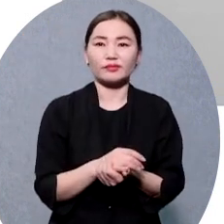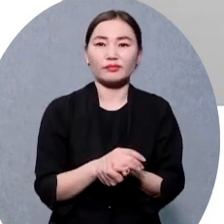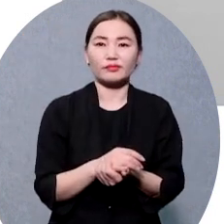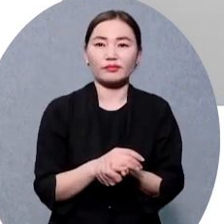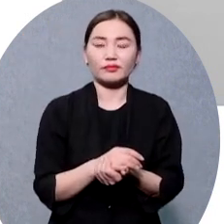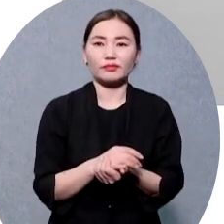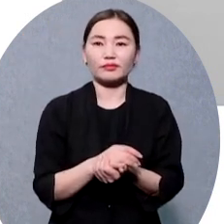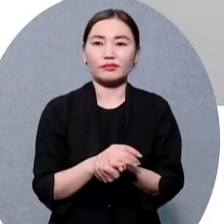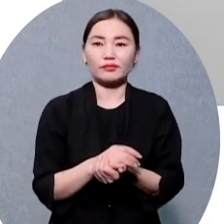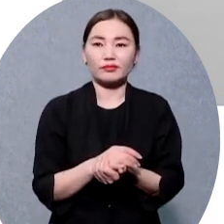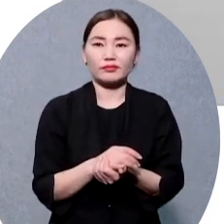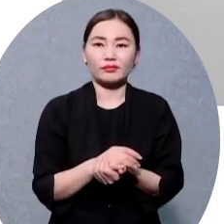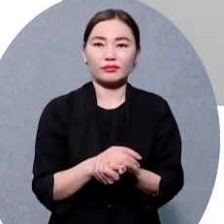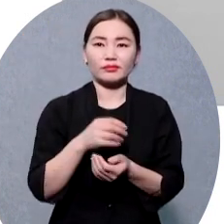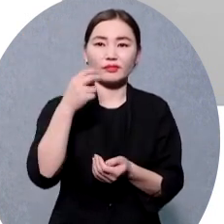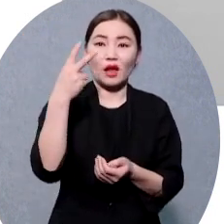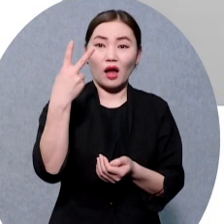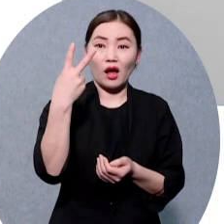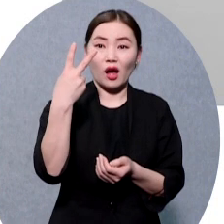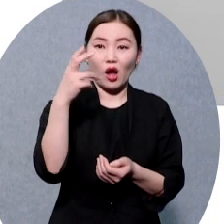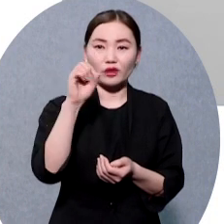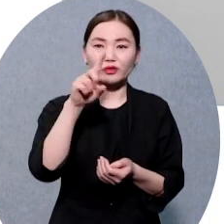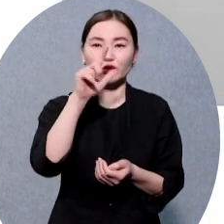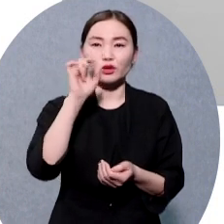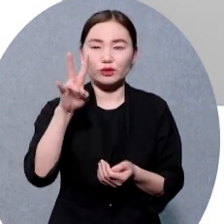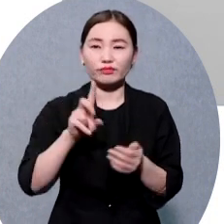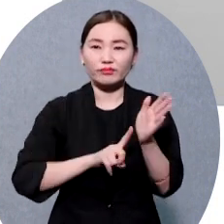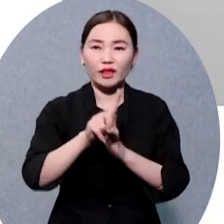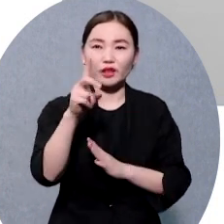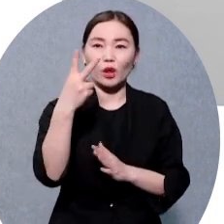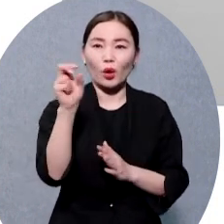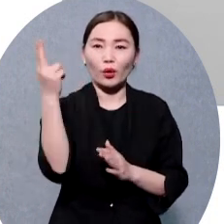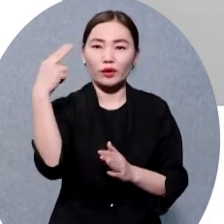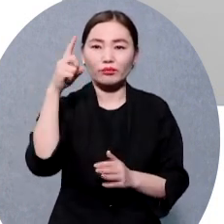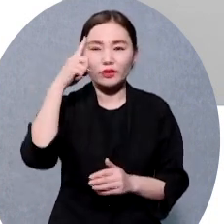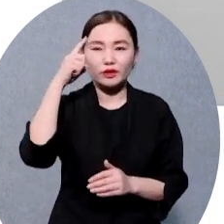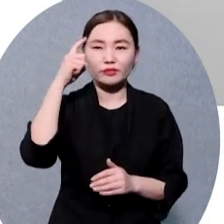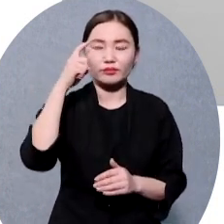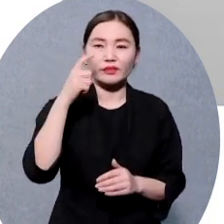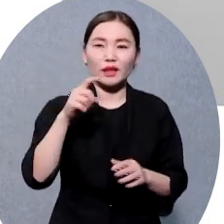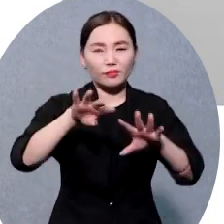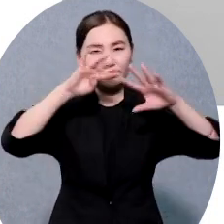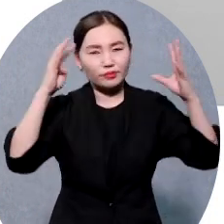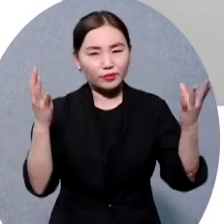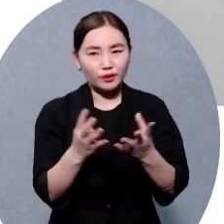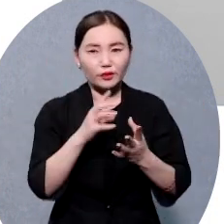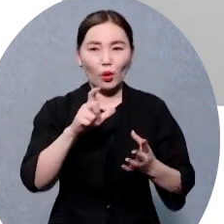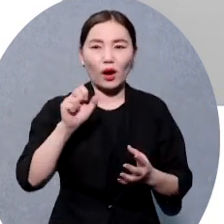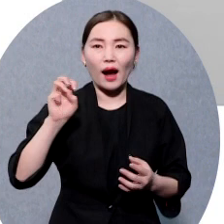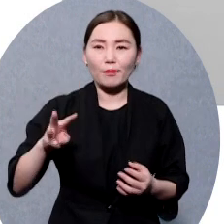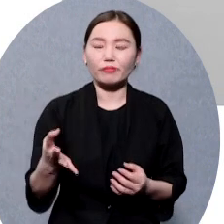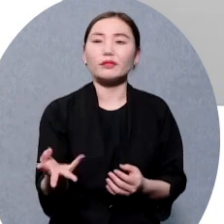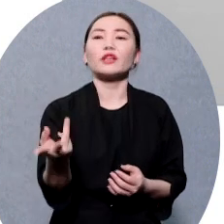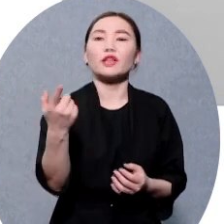зууны ихэнх үед Ар Монголд үндсэндээ 1000 орчим сүм хийд татсан байгуулагдсан байна. За эдгээр сүм